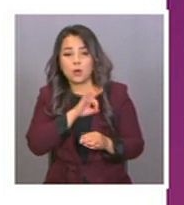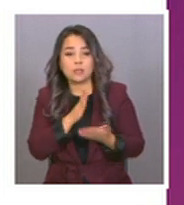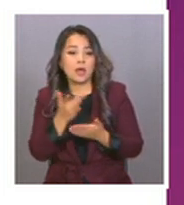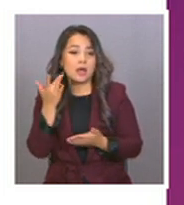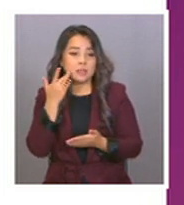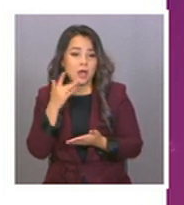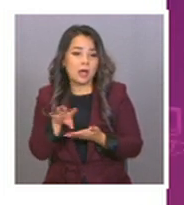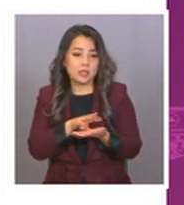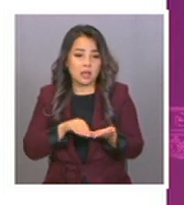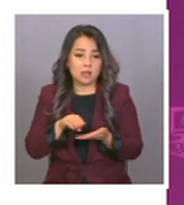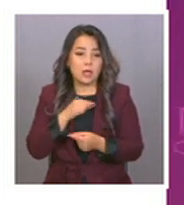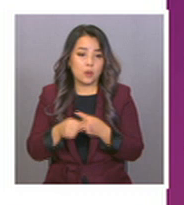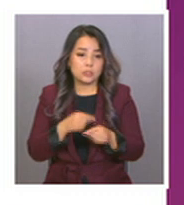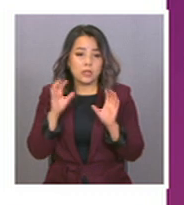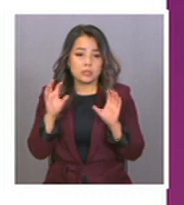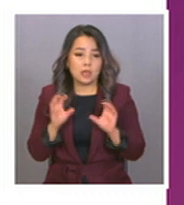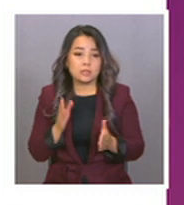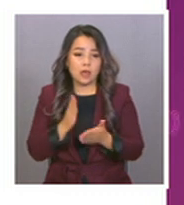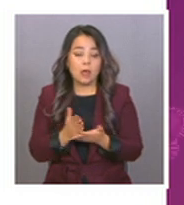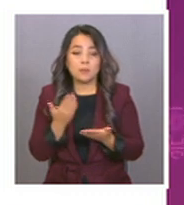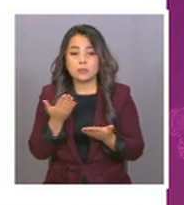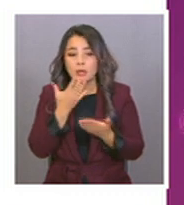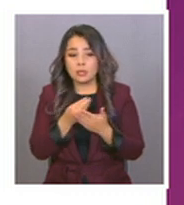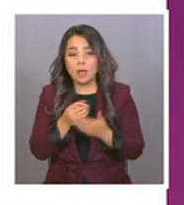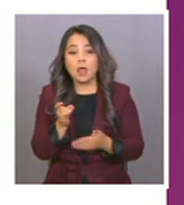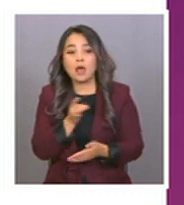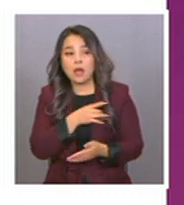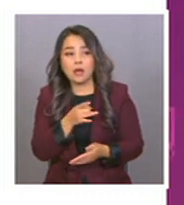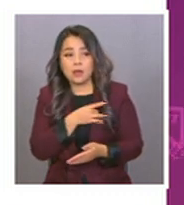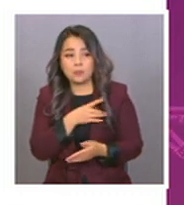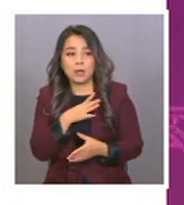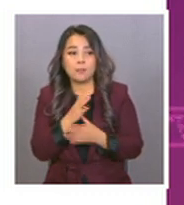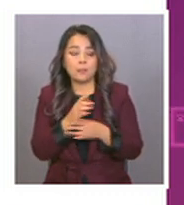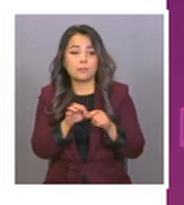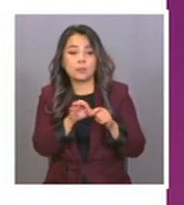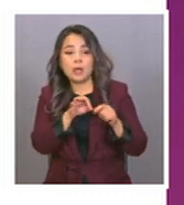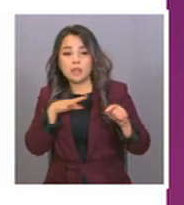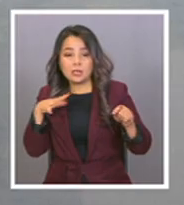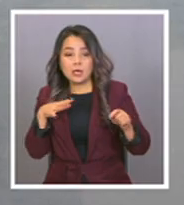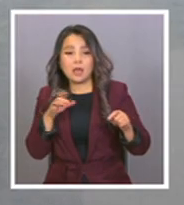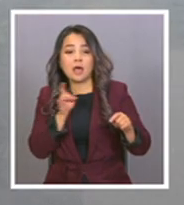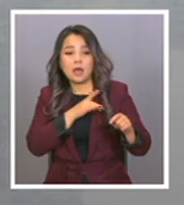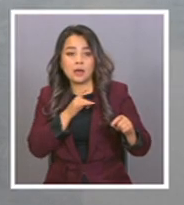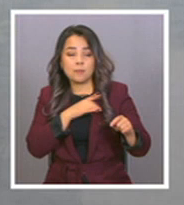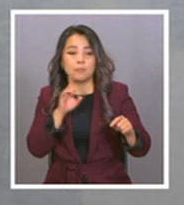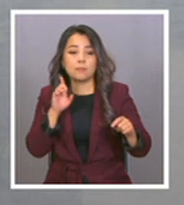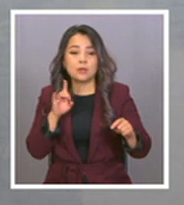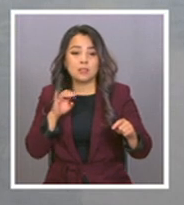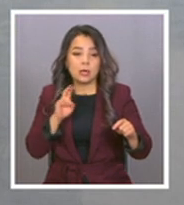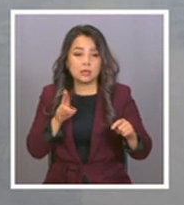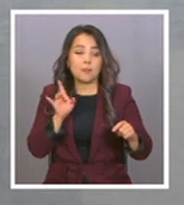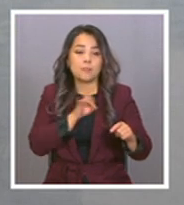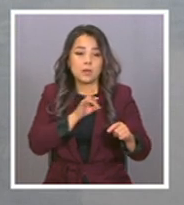қайталау. Балалар, қарасаңыздар, ақ білектің, ақ найзаның деп, білектің, найзаның ақ